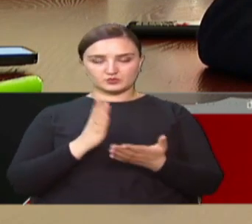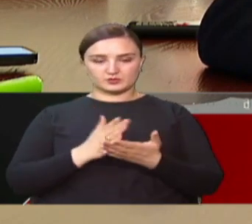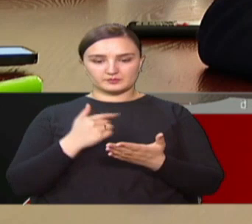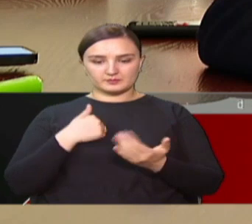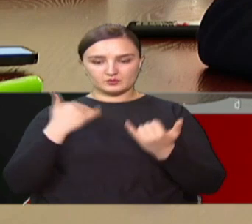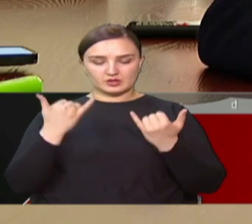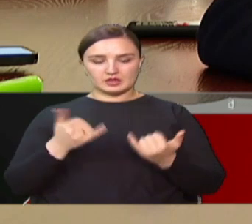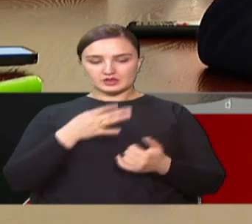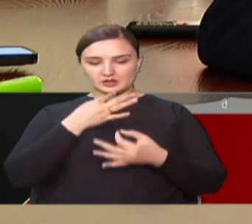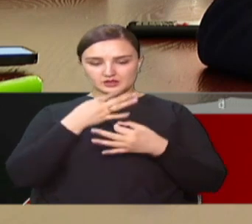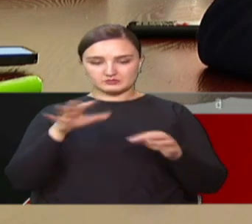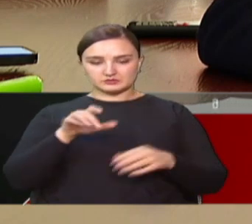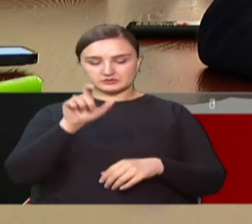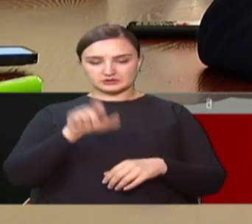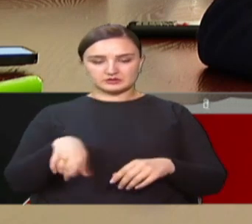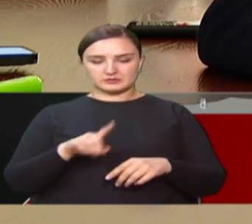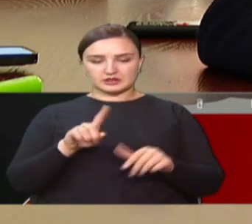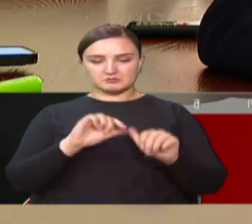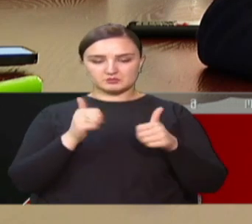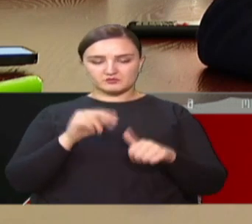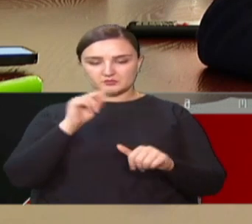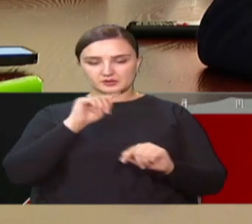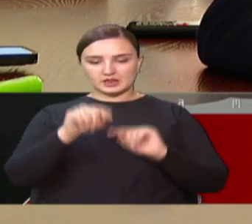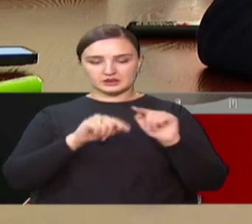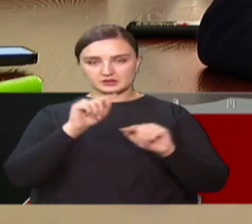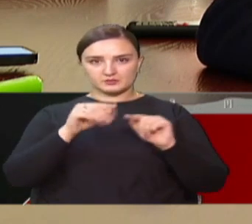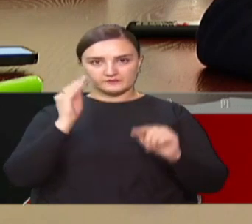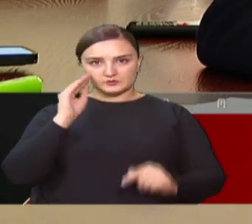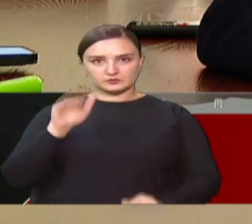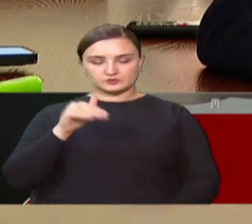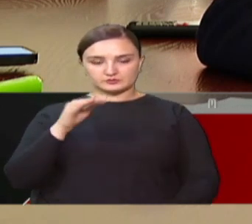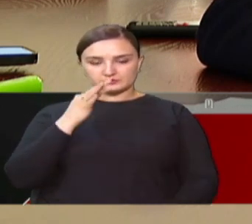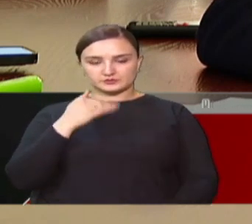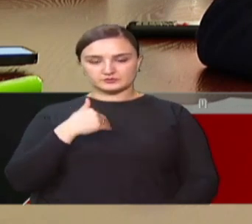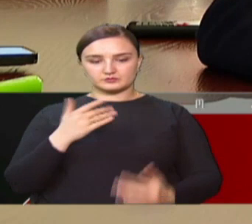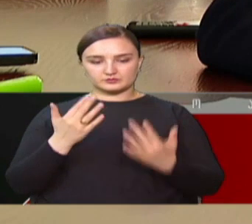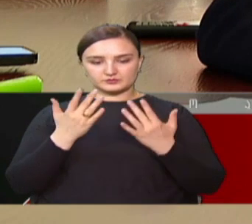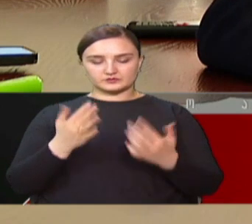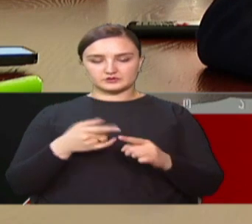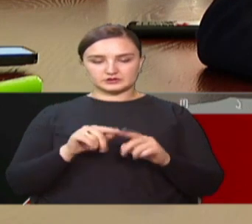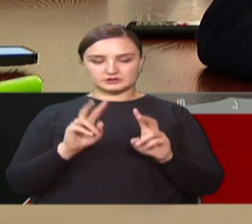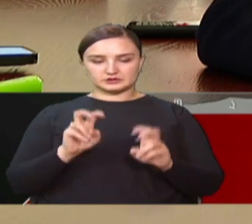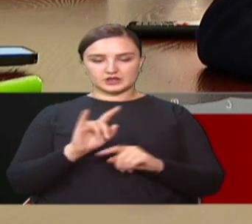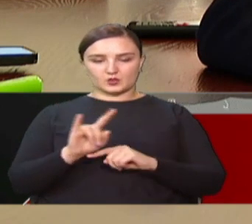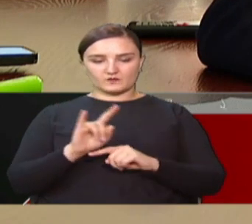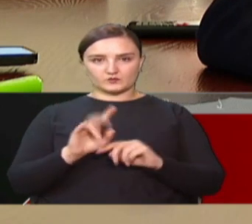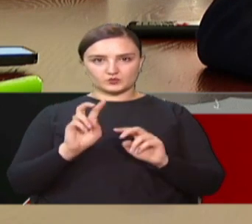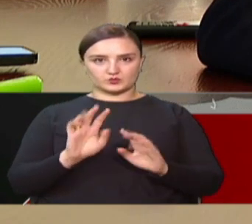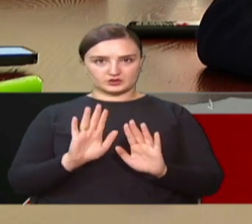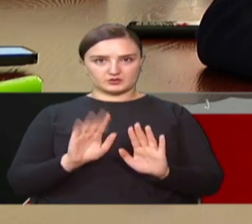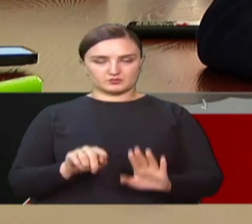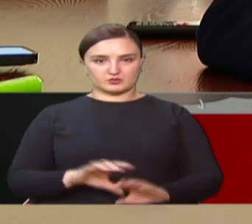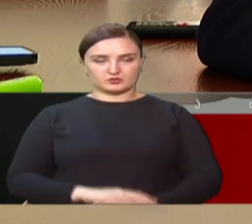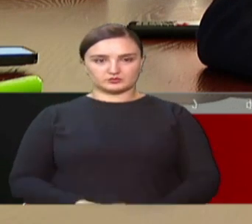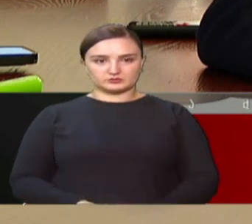ავდგე და ნებისმიერ ადამიანს რაიმე ტიპის ბრალდება წაუყენო უსაფუძლო და მე მოვითხოვ, ეს ხო ხელოვნური ამბავია ხო,